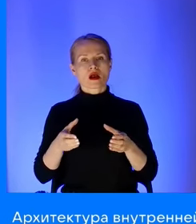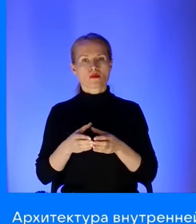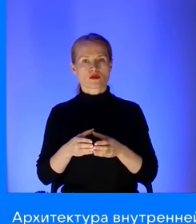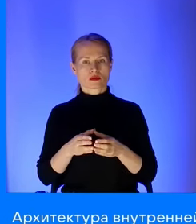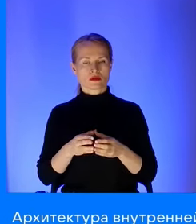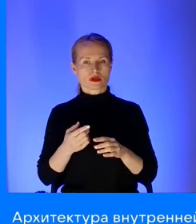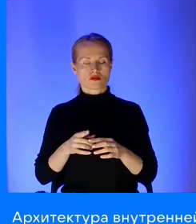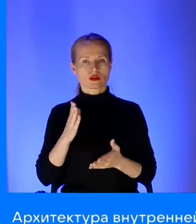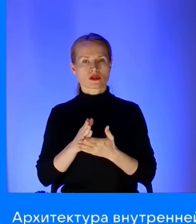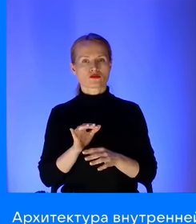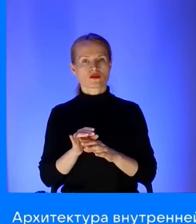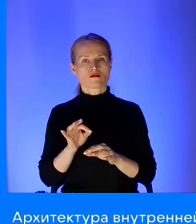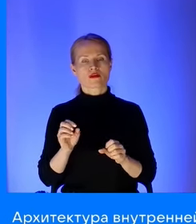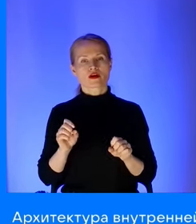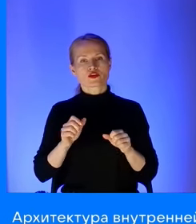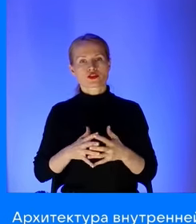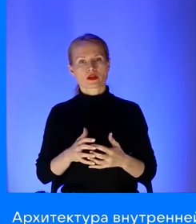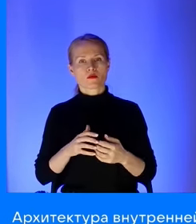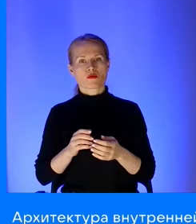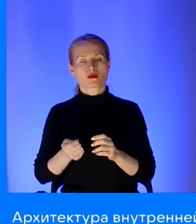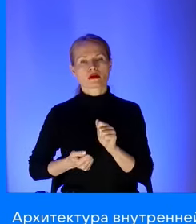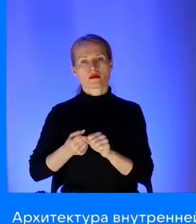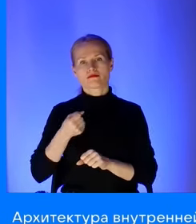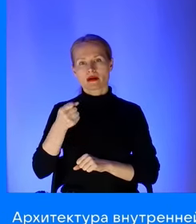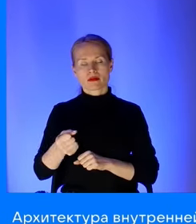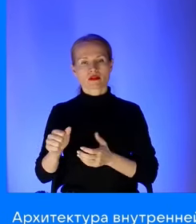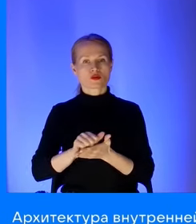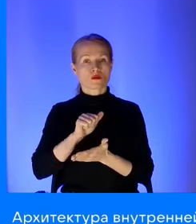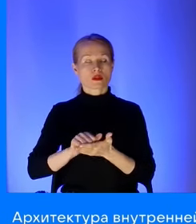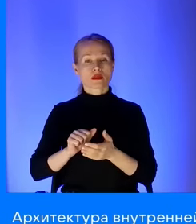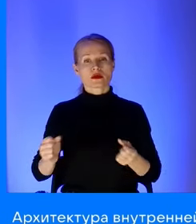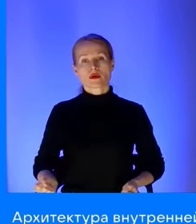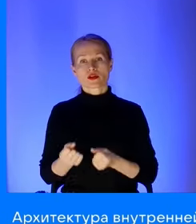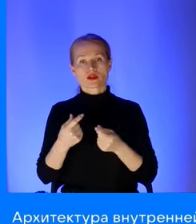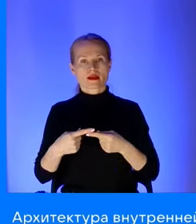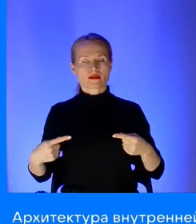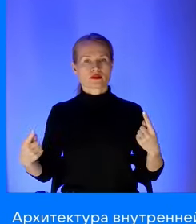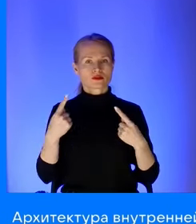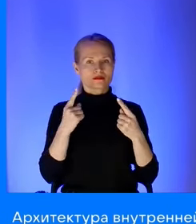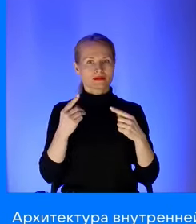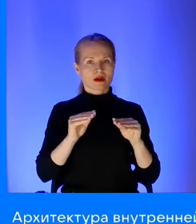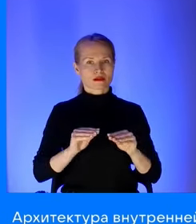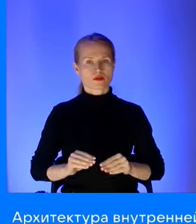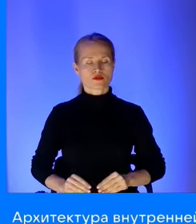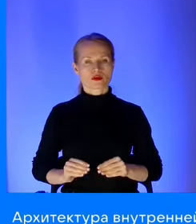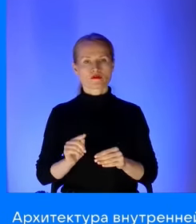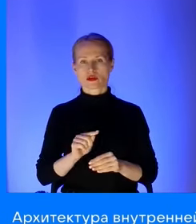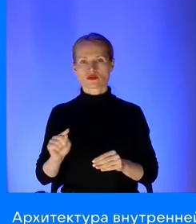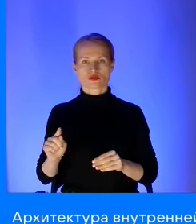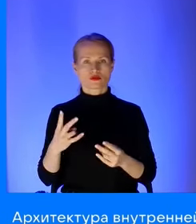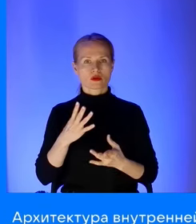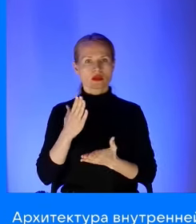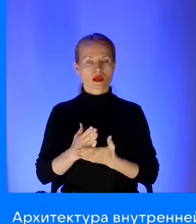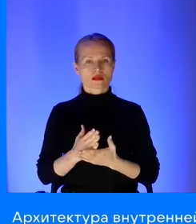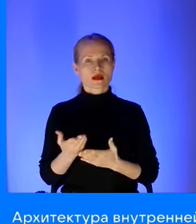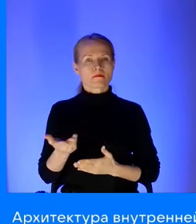это то направление там документация поддержка количество разработчиков которые есть и здесь чётко там